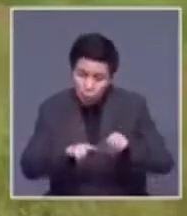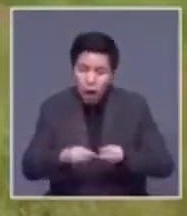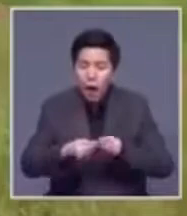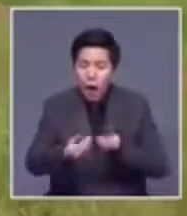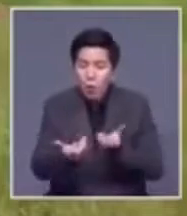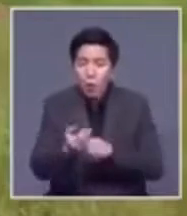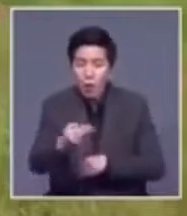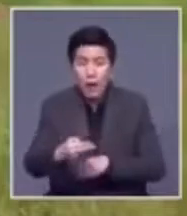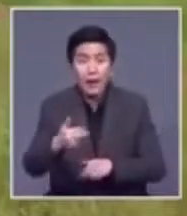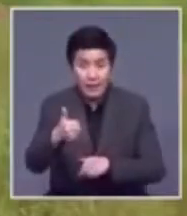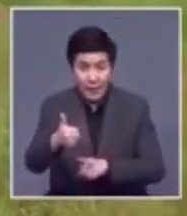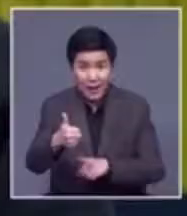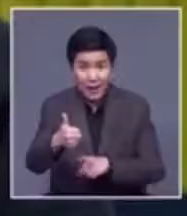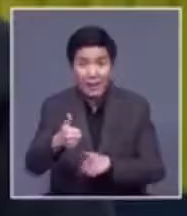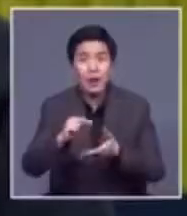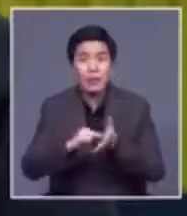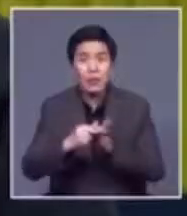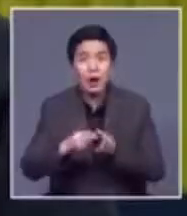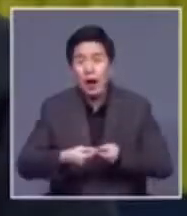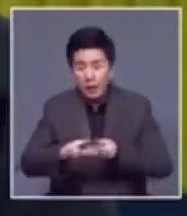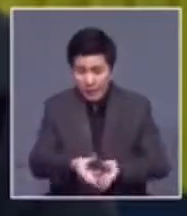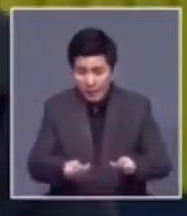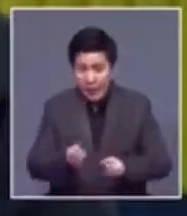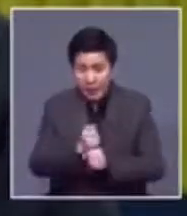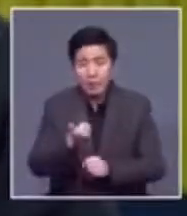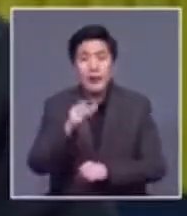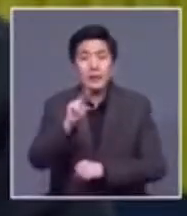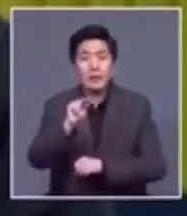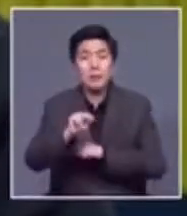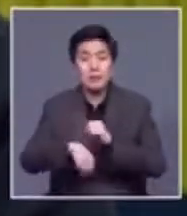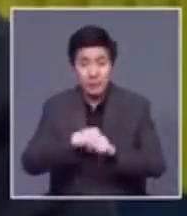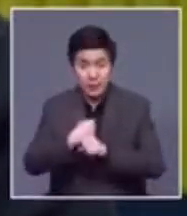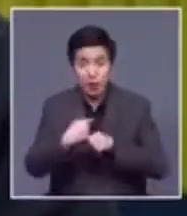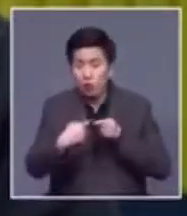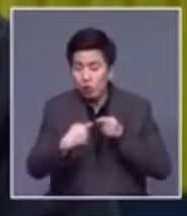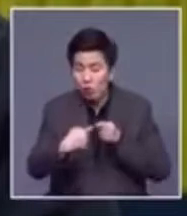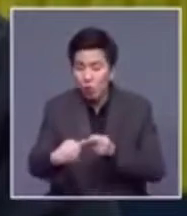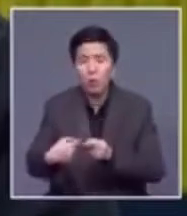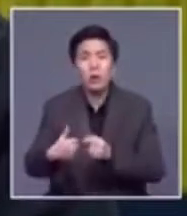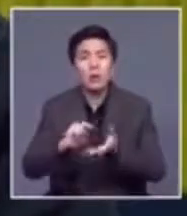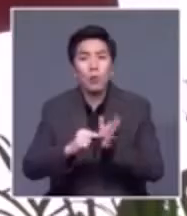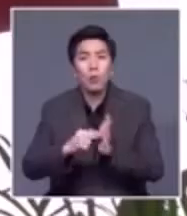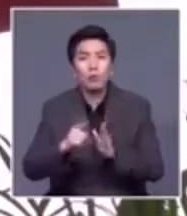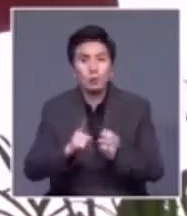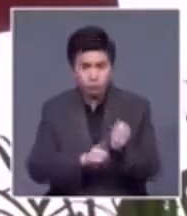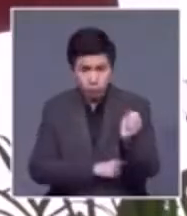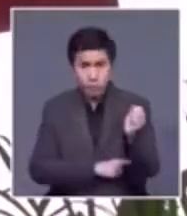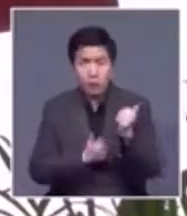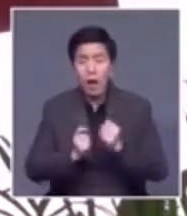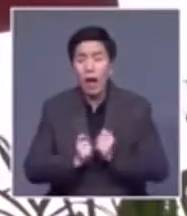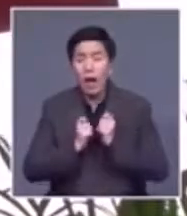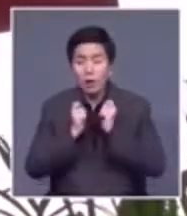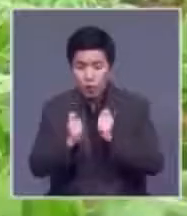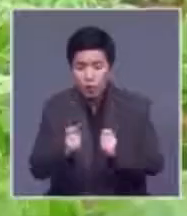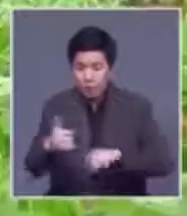านจริงๆเล่าถึงลูกถึงหลานอยู่แล้วเพราะว่าอนุญาต30ปีเนาะมันไม่ใช่น้อยๆนะครับ การอนุญาตให้เกษตรก